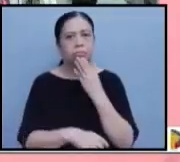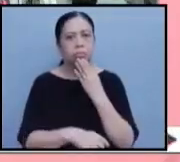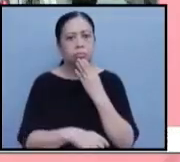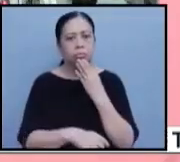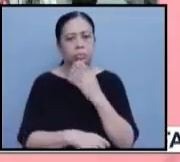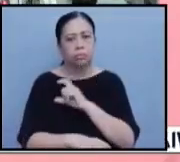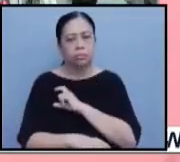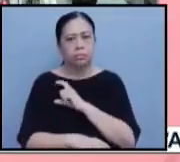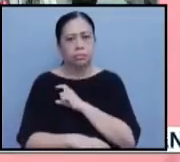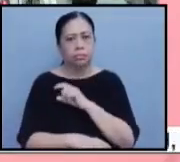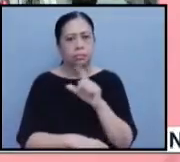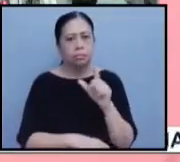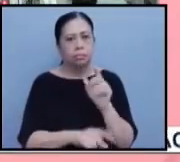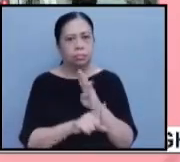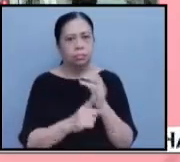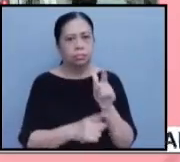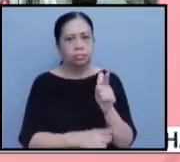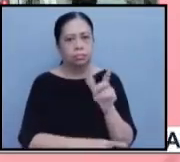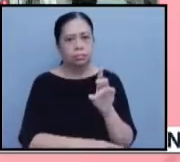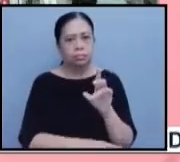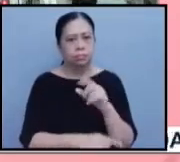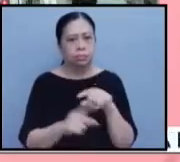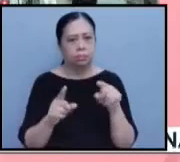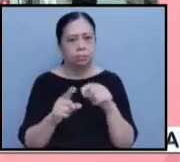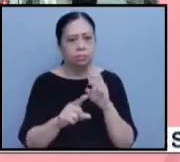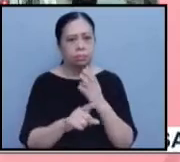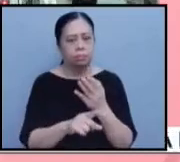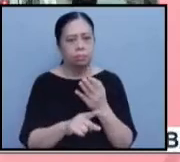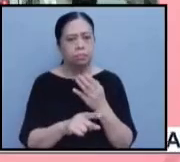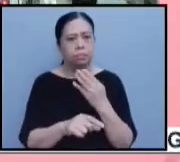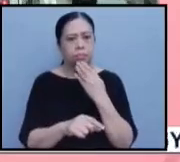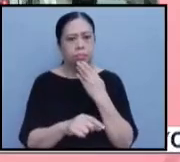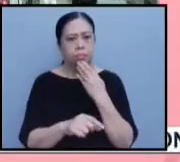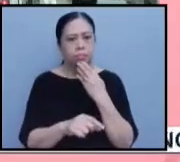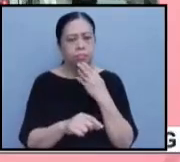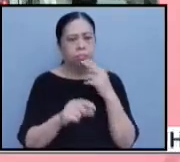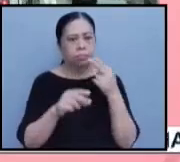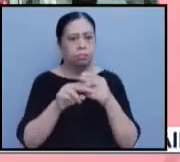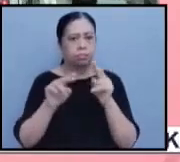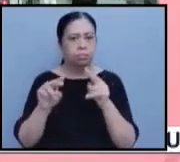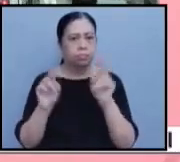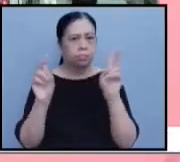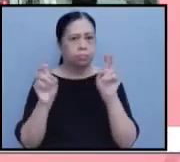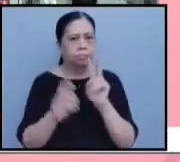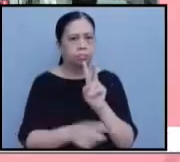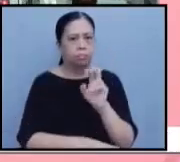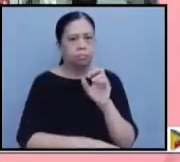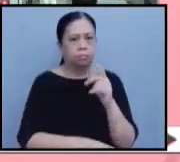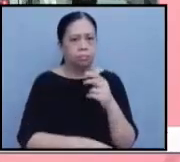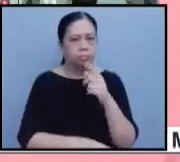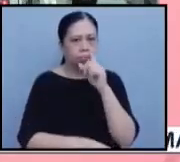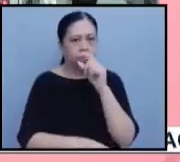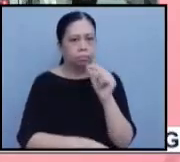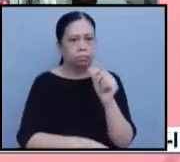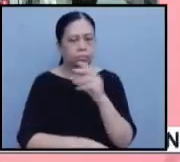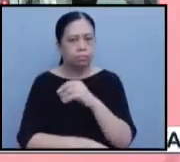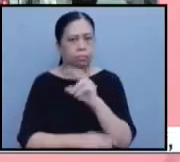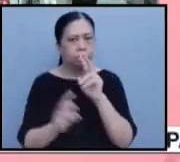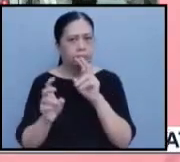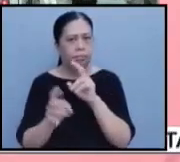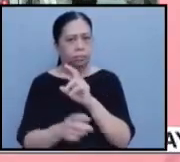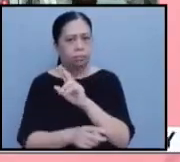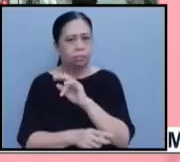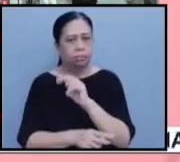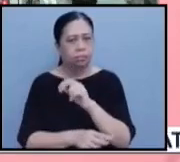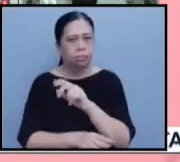Barangay 27, Bacolod City. Kinilala mga drug suspect na sina alias Big, 20 anyos at si alias Rain,